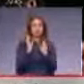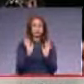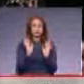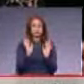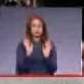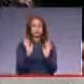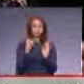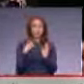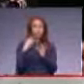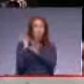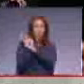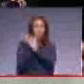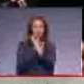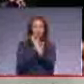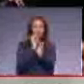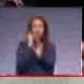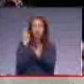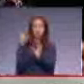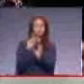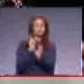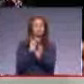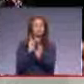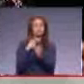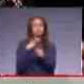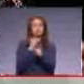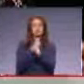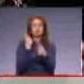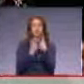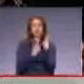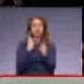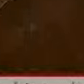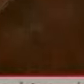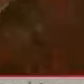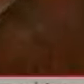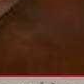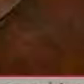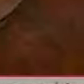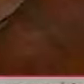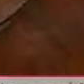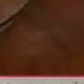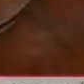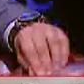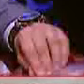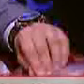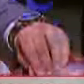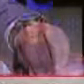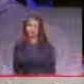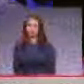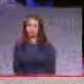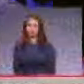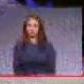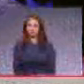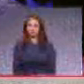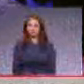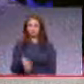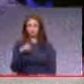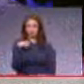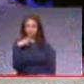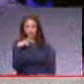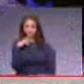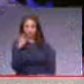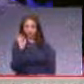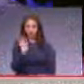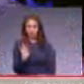ازاي. هو احمد زكي الله يرحمه كان كده. كان حضرتك من النوع اللي ممكن